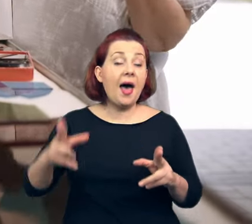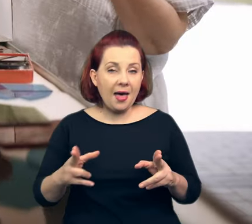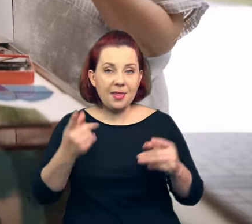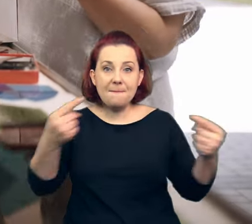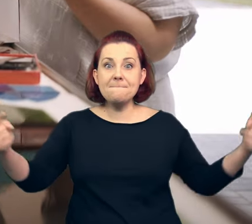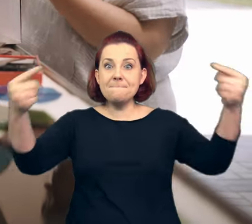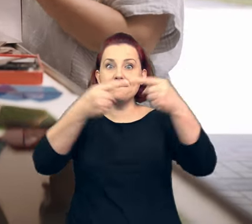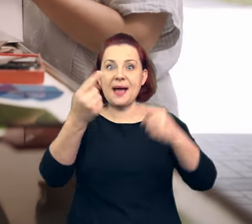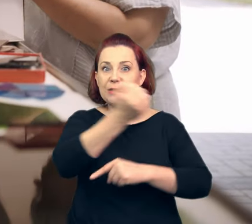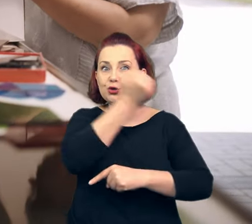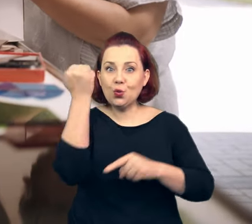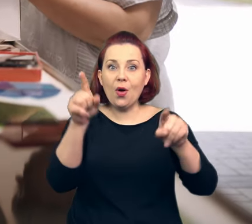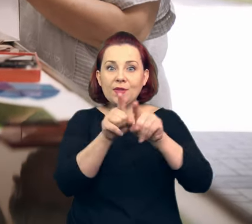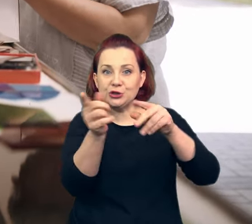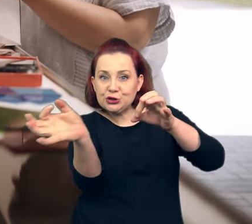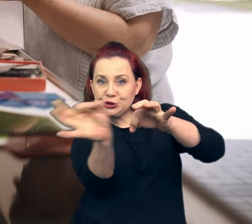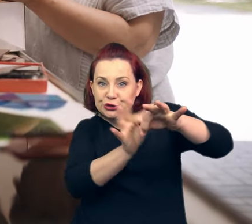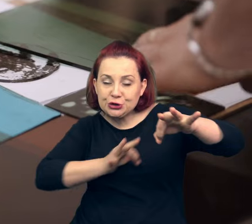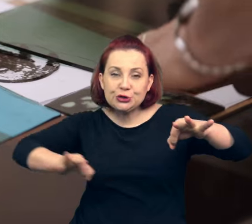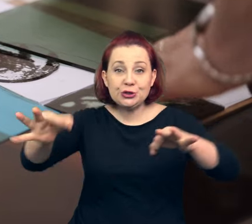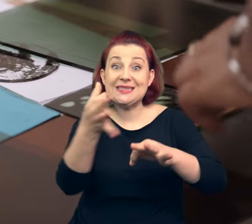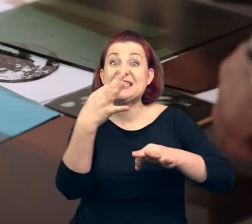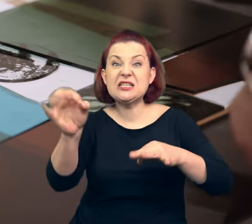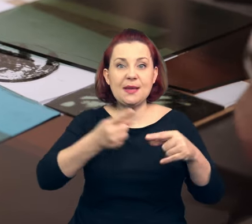jego cięcie za pomocą specjalnego noża.